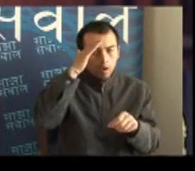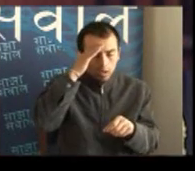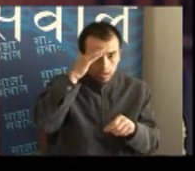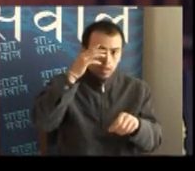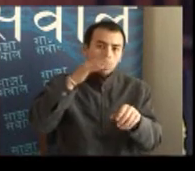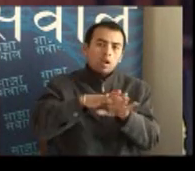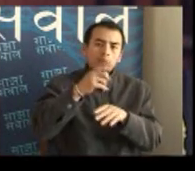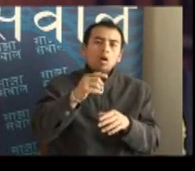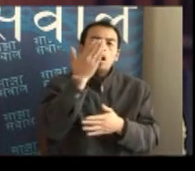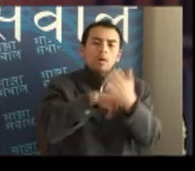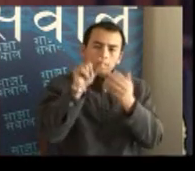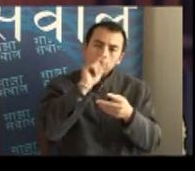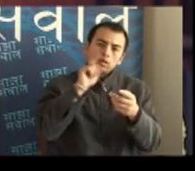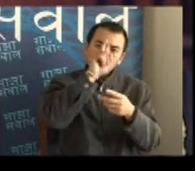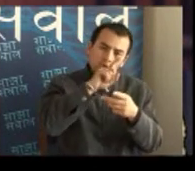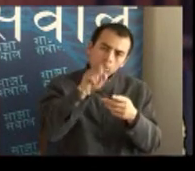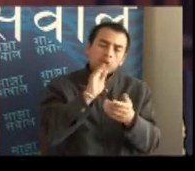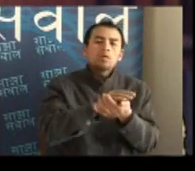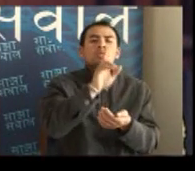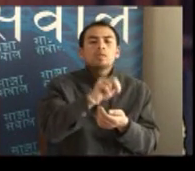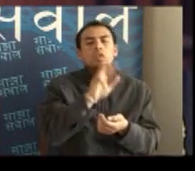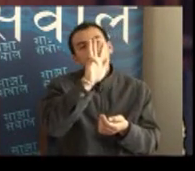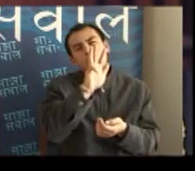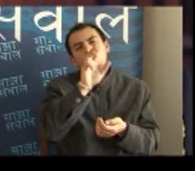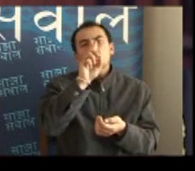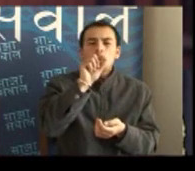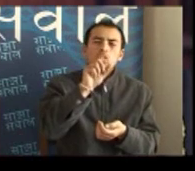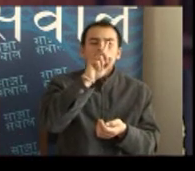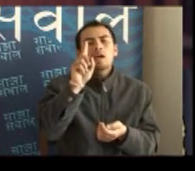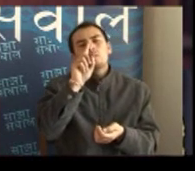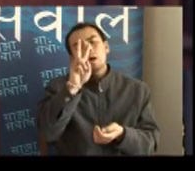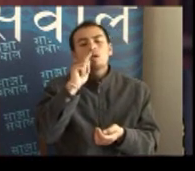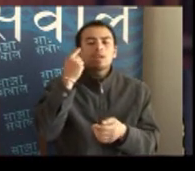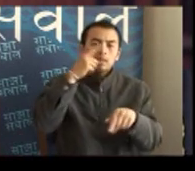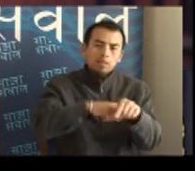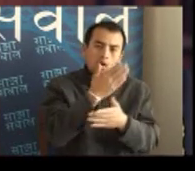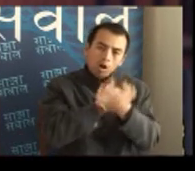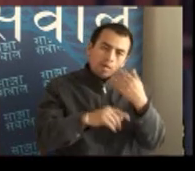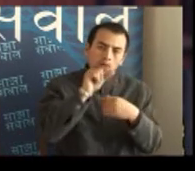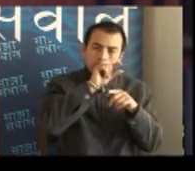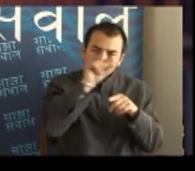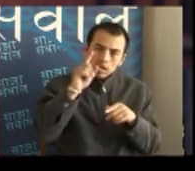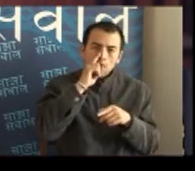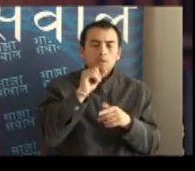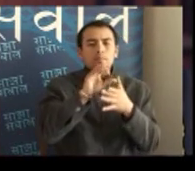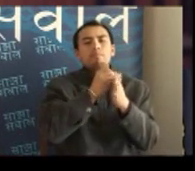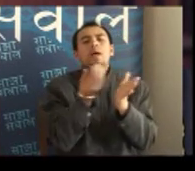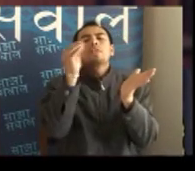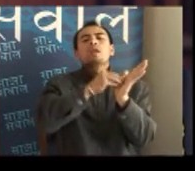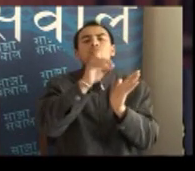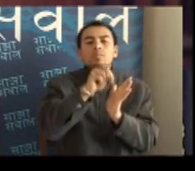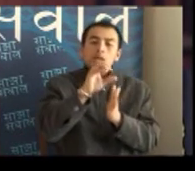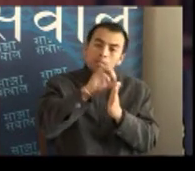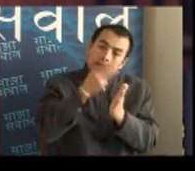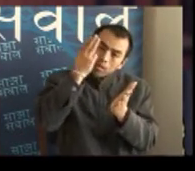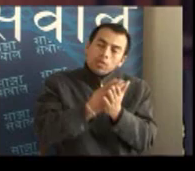कुराहरू हुनुपर्छ, र 9-10 अथवा 11-12 अपाङ्गताको विषयसँग सम्बन्धित एउटा कोर्स हुनुपर्छ। त्यो कोर्स मात्रै भइदियो